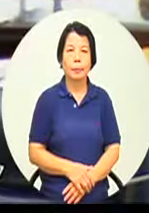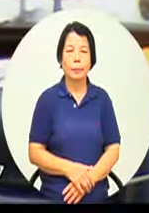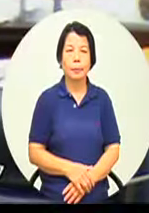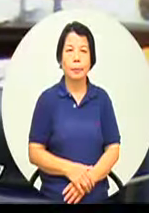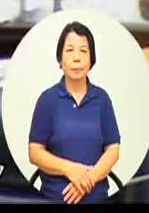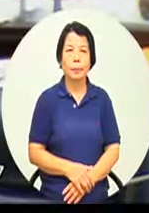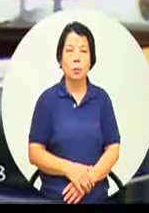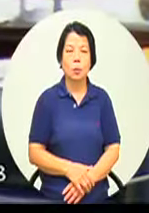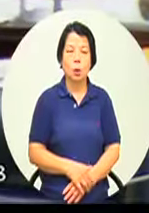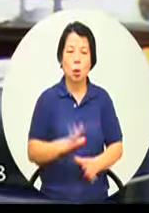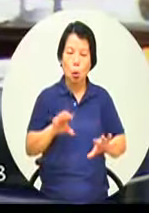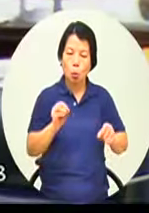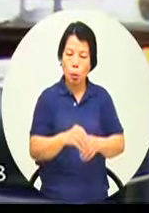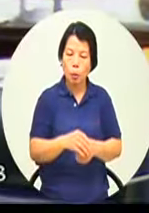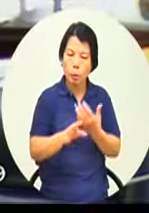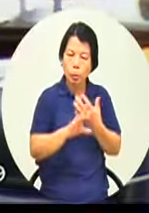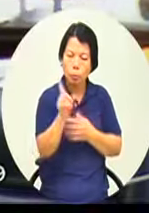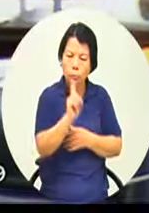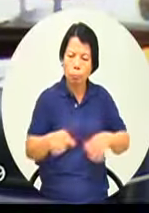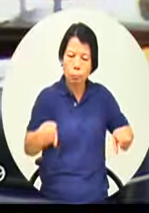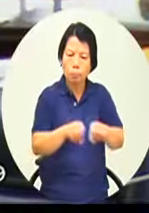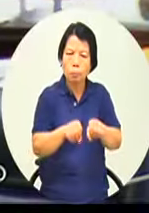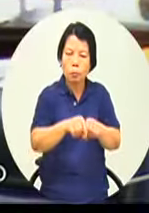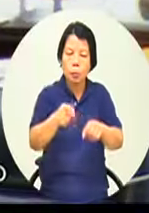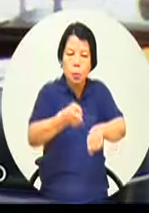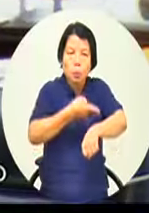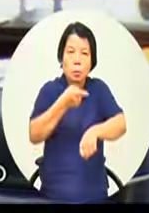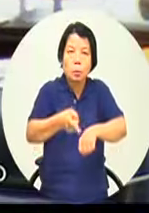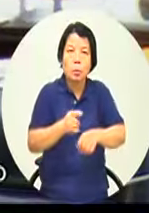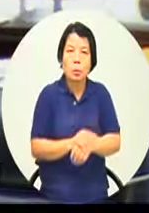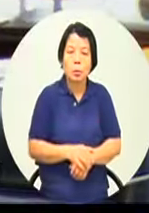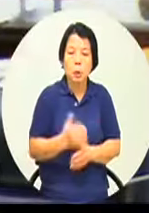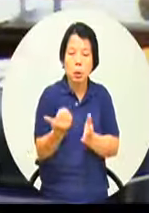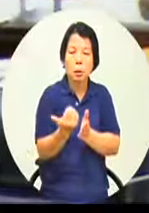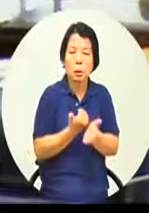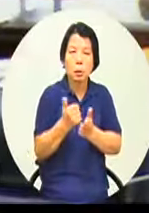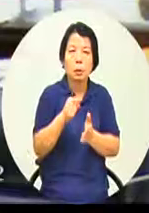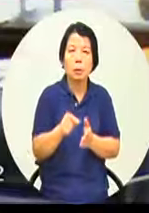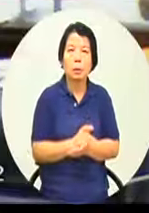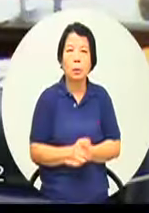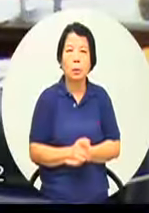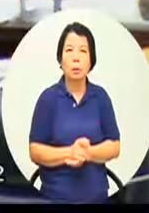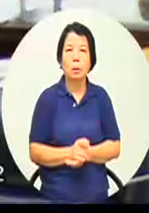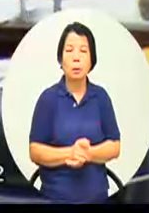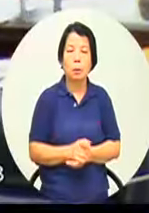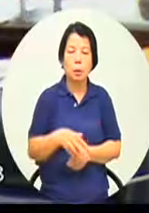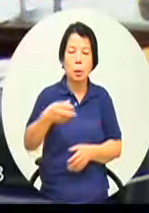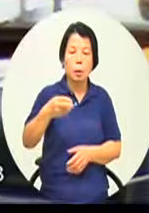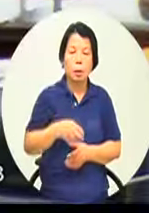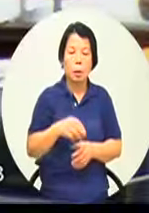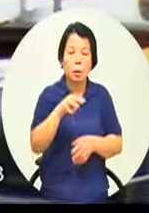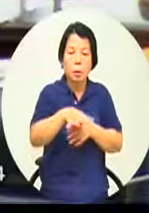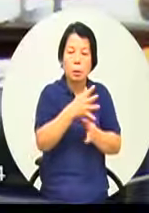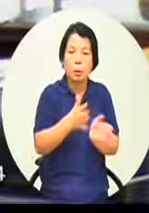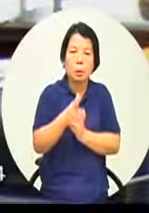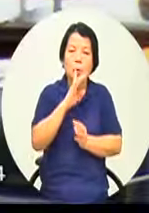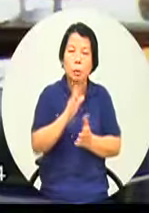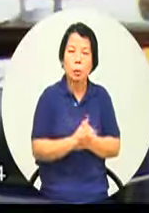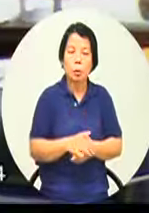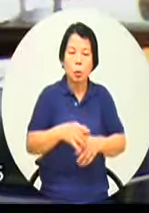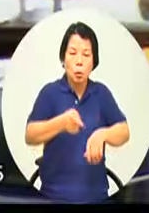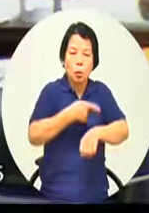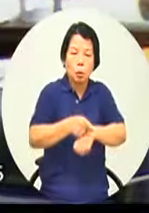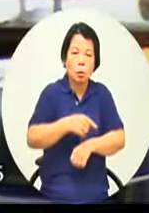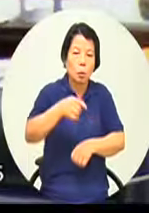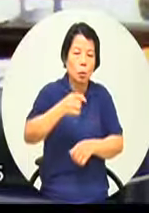我们有没有什么管线哦？是从刚刚讲那个。那个经理所说的，从